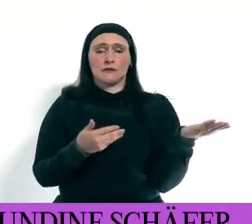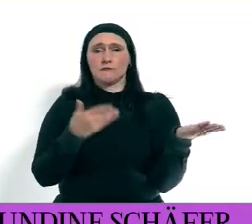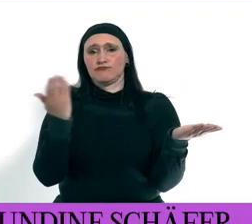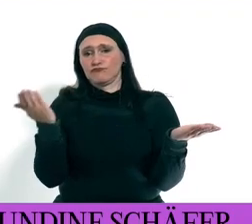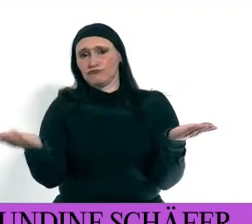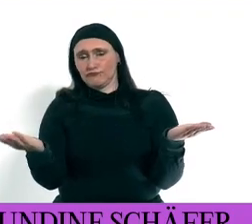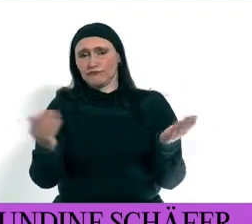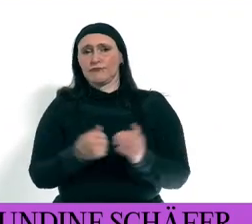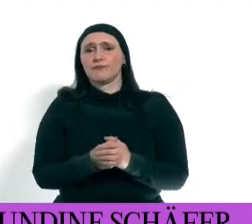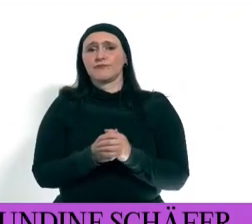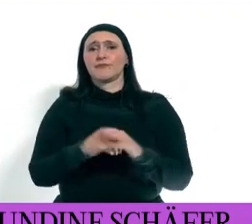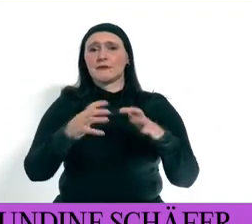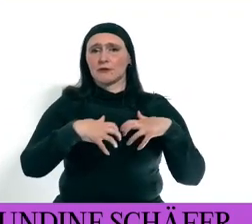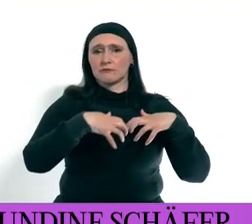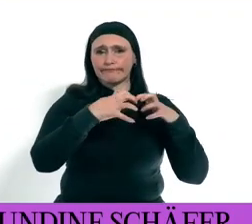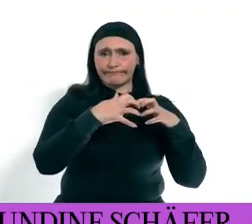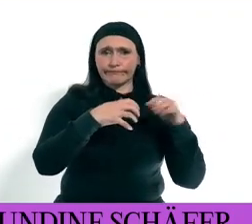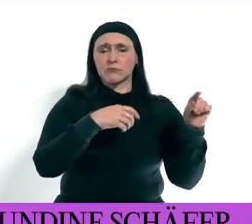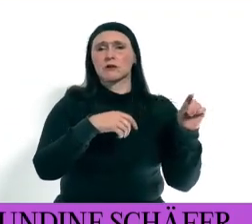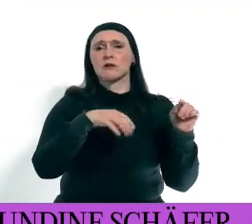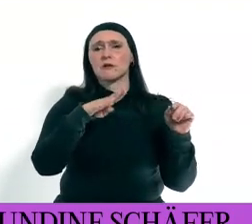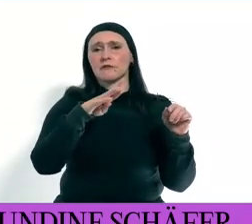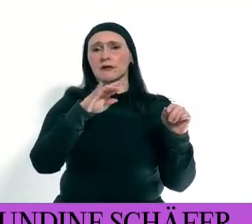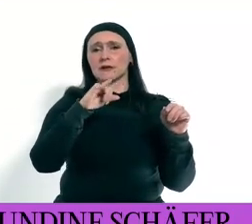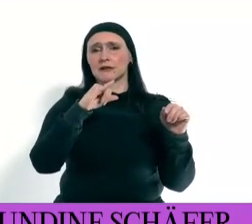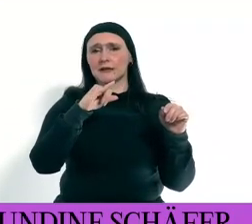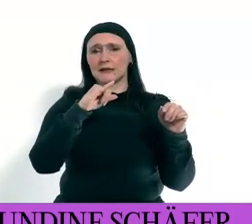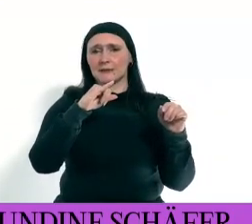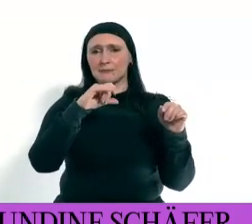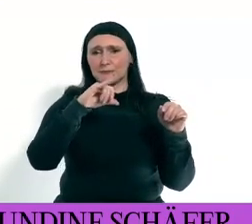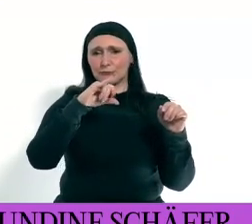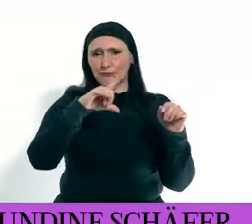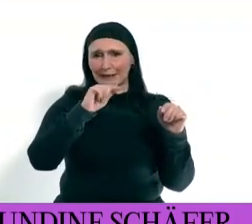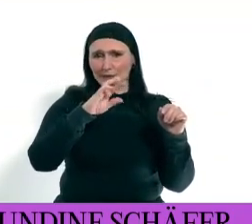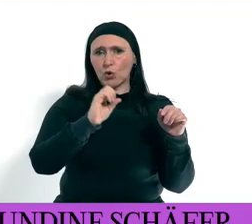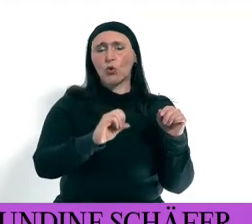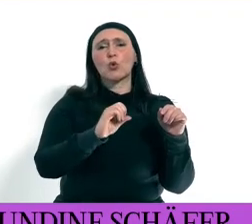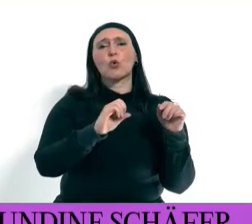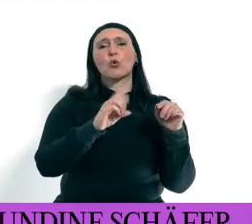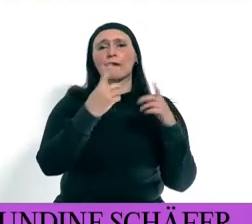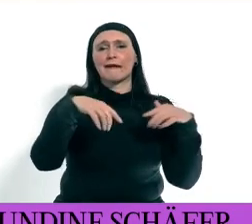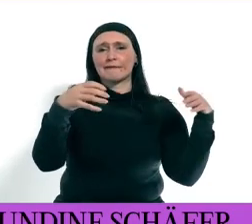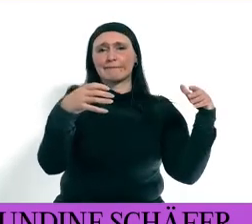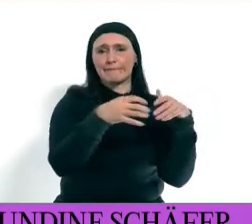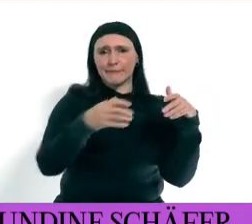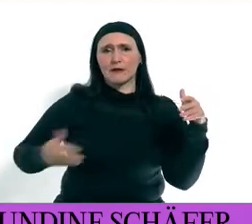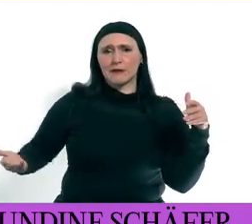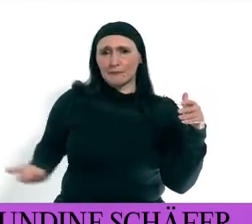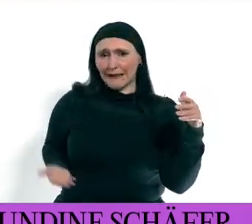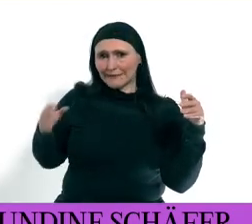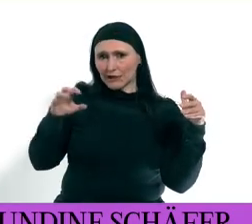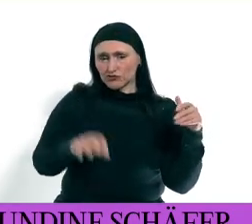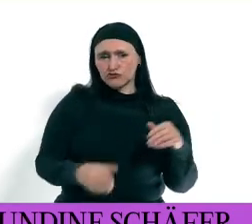heute, die Arts Trust in Dhaka, MitgründerInnen